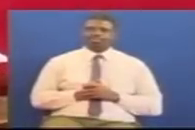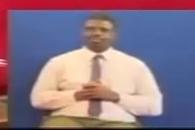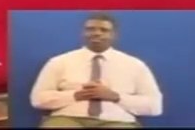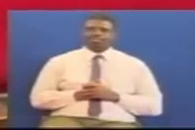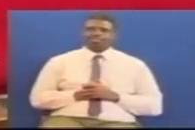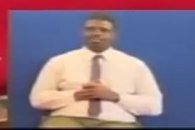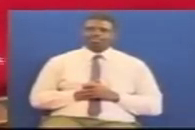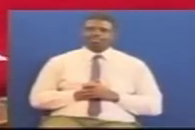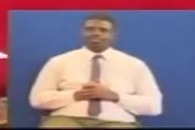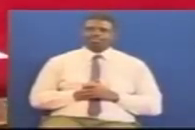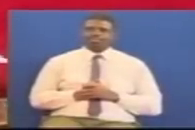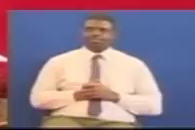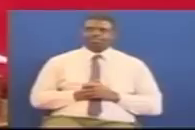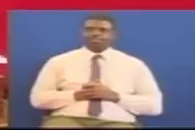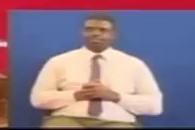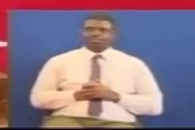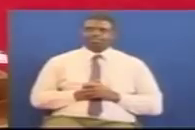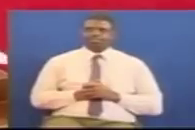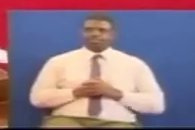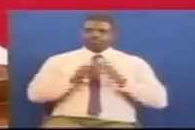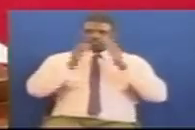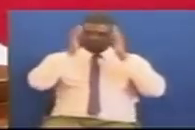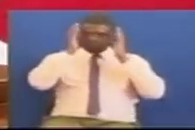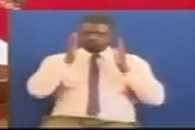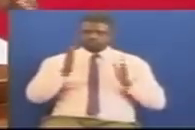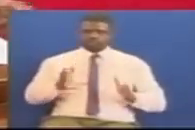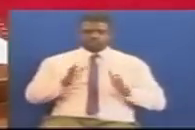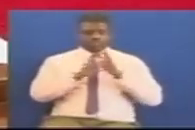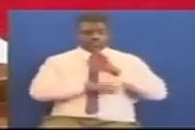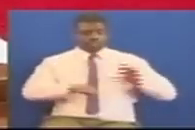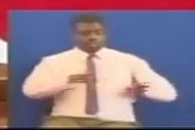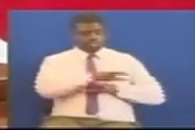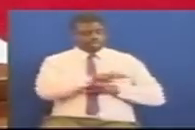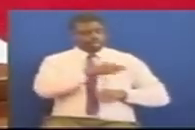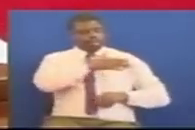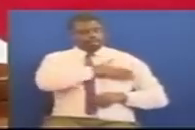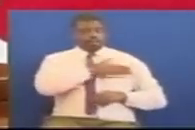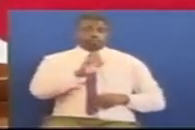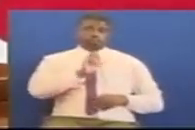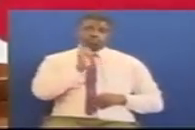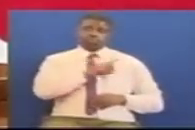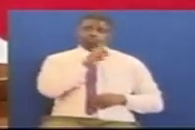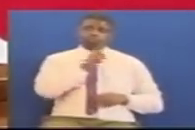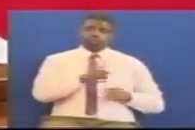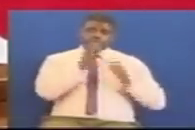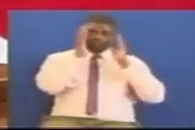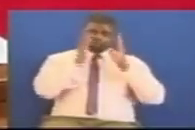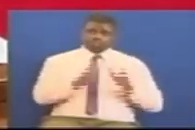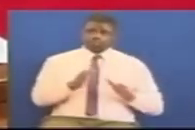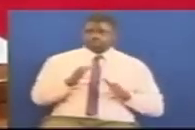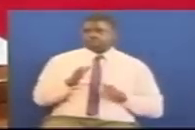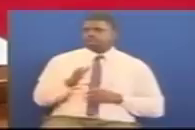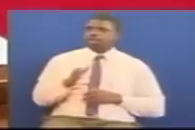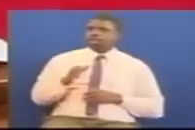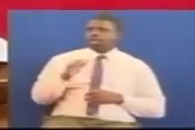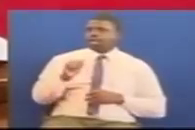Mheshimiwa Mwenyekiti, napenda kujibu swali la Mheshimiwa Angelina Adam